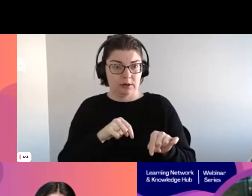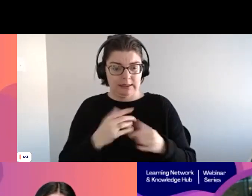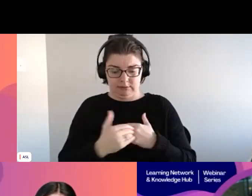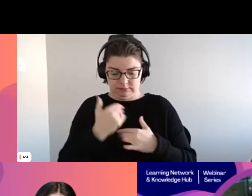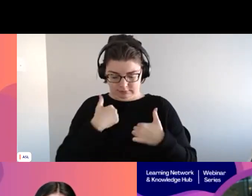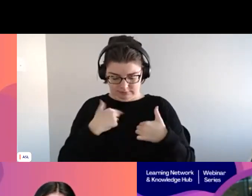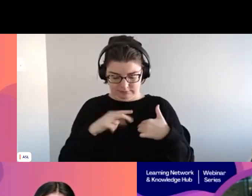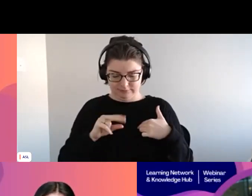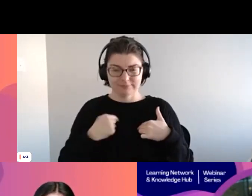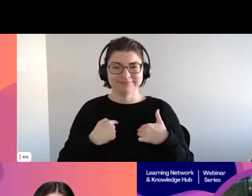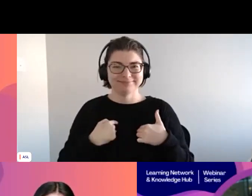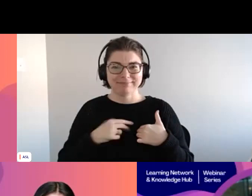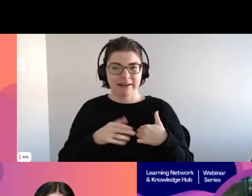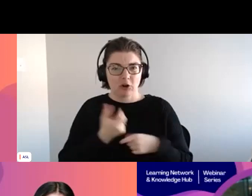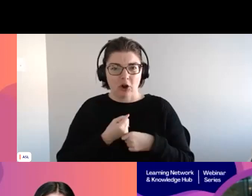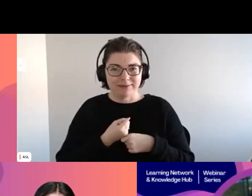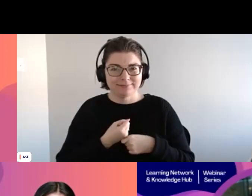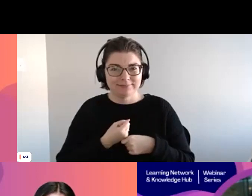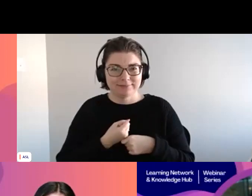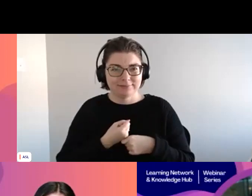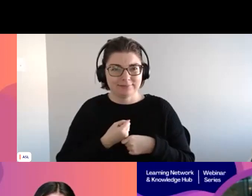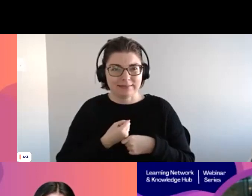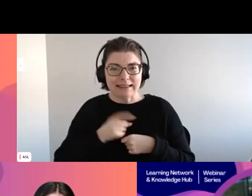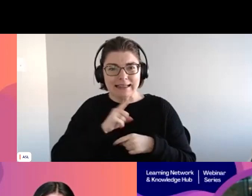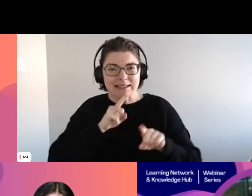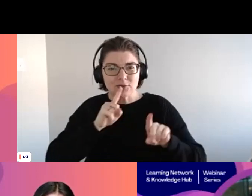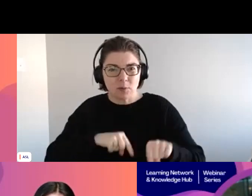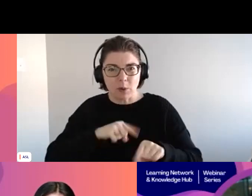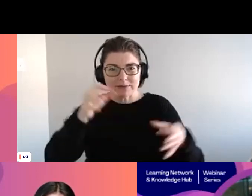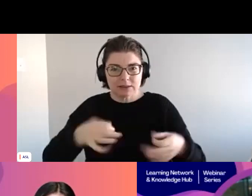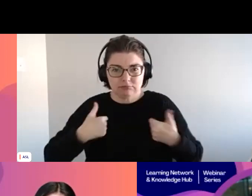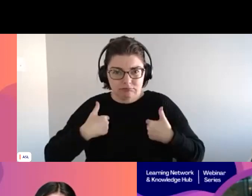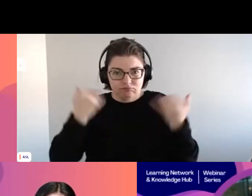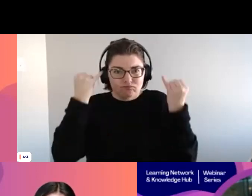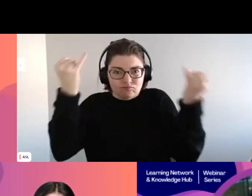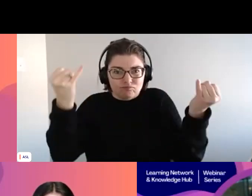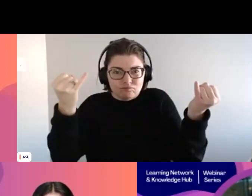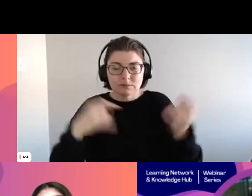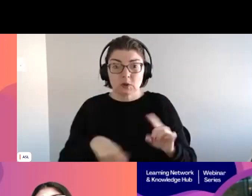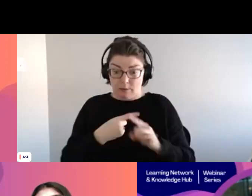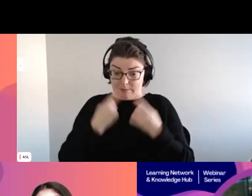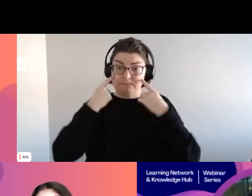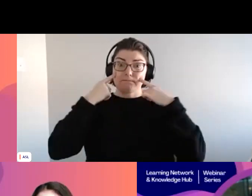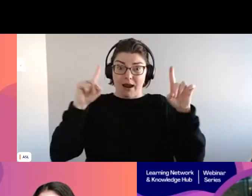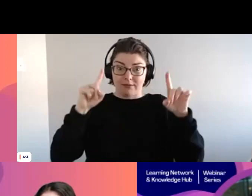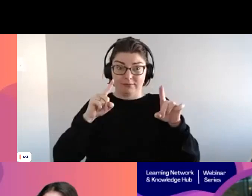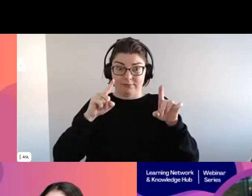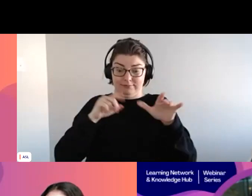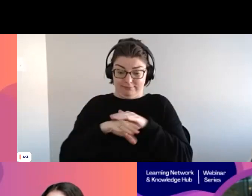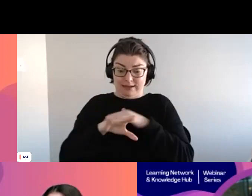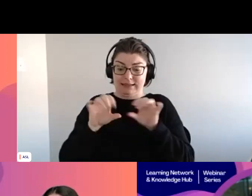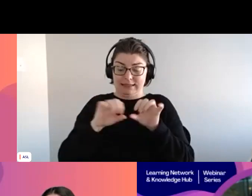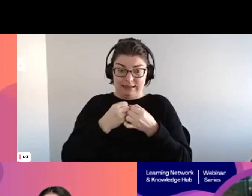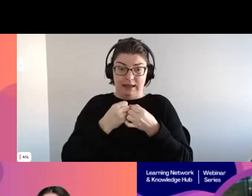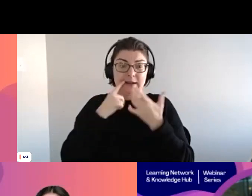des spécialistes donc on m'a pas a demandé de m'exprimer en tant que l'enfant en question et lorsque j'ai fini